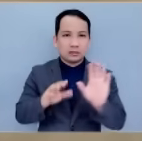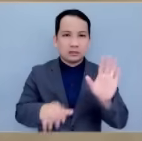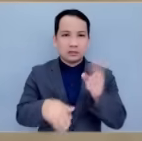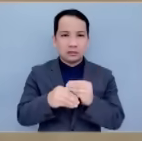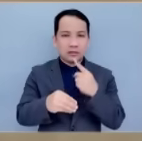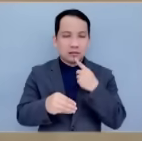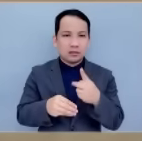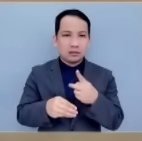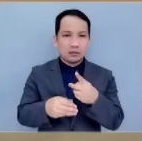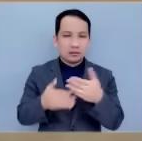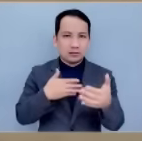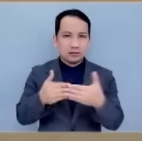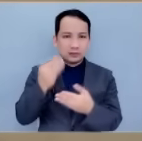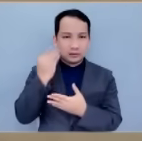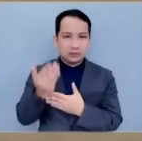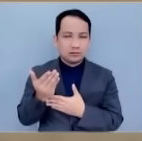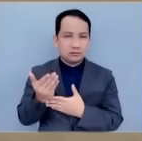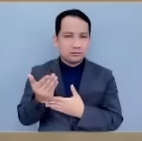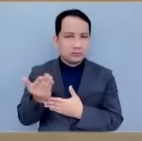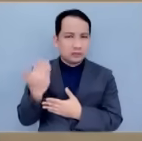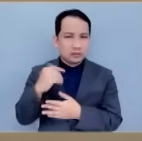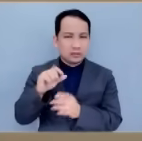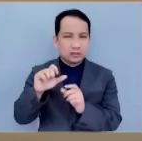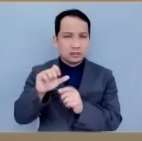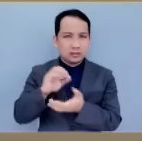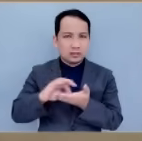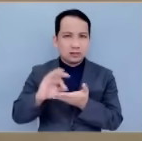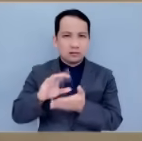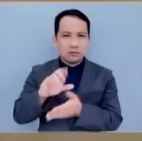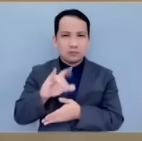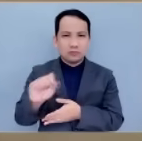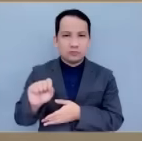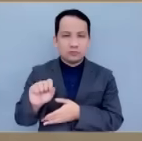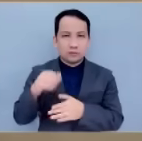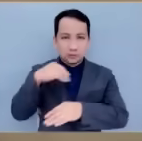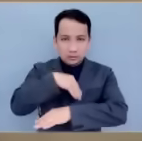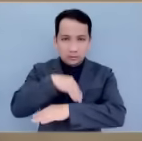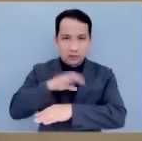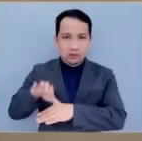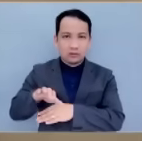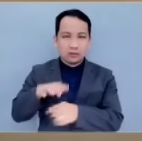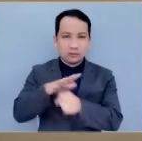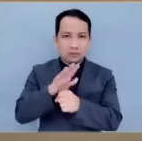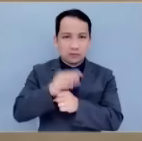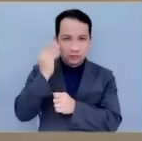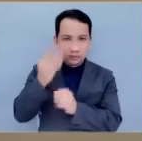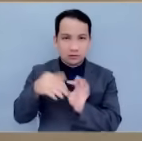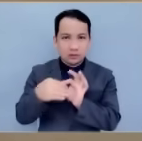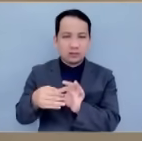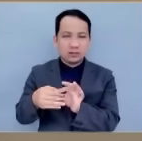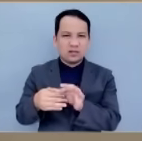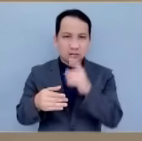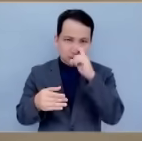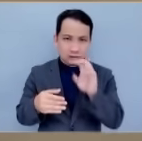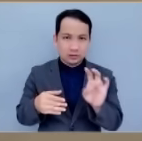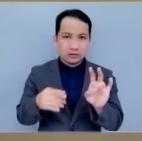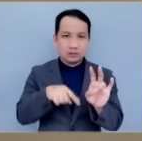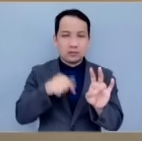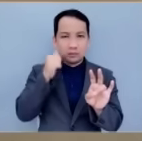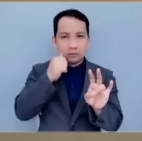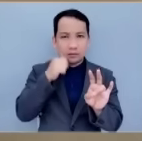Inaakusahan ang kanyang anak at katrabaho nitong account officer sa isang bangko ng panggagahasa sa 17 anyos na